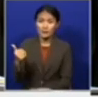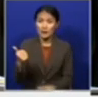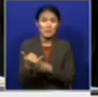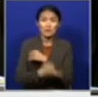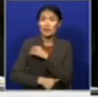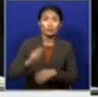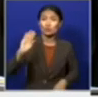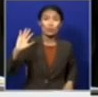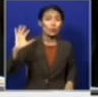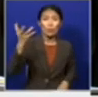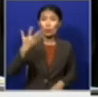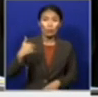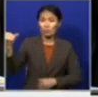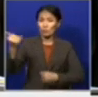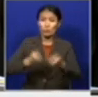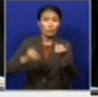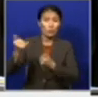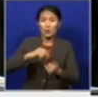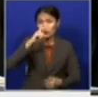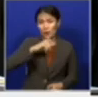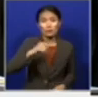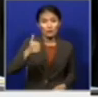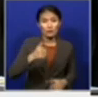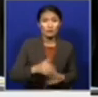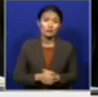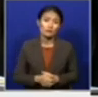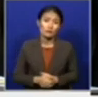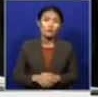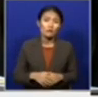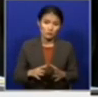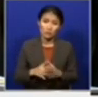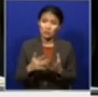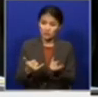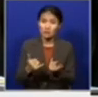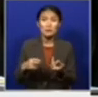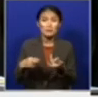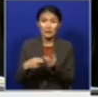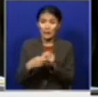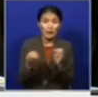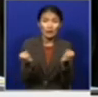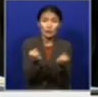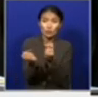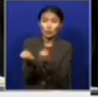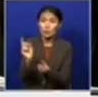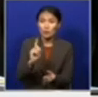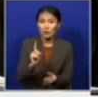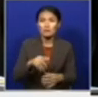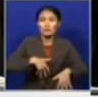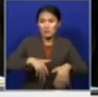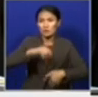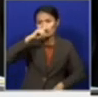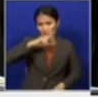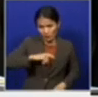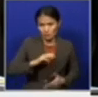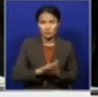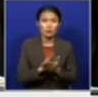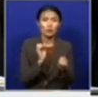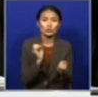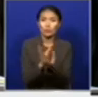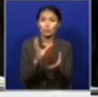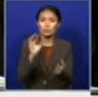าไทยยังไม่ทันนั่งโต๊ะเจรจาค่ะก็ต้องยื่นเปิดตลาดบริการในสาขาบริการที่มากมายให้กับสมาชิก